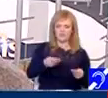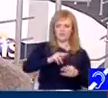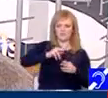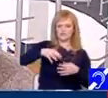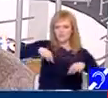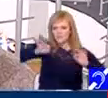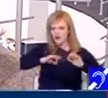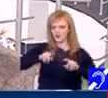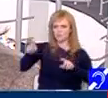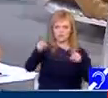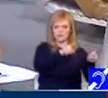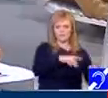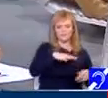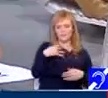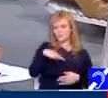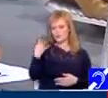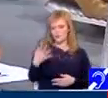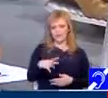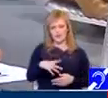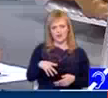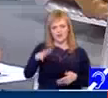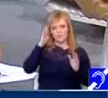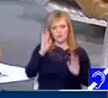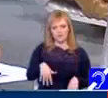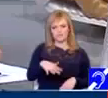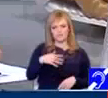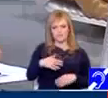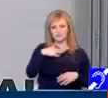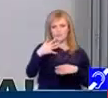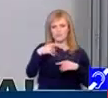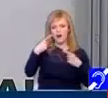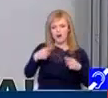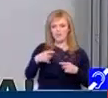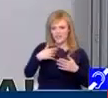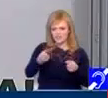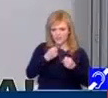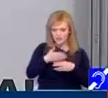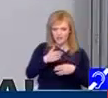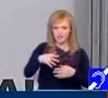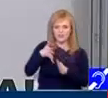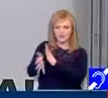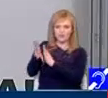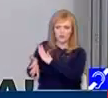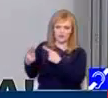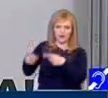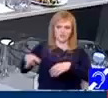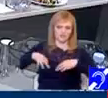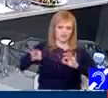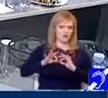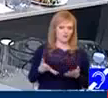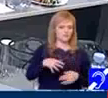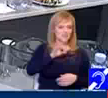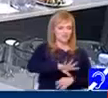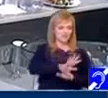notariale, adică sunt niște pași pe care necesită alți cheltuieli. Fondul de garanție financiară implementat de Organizația